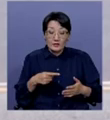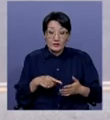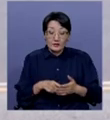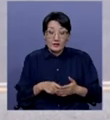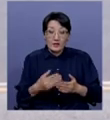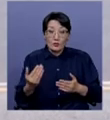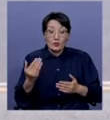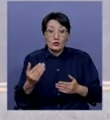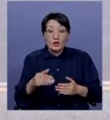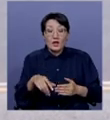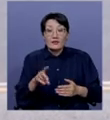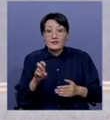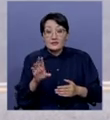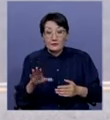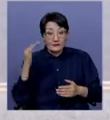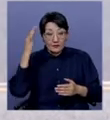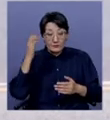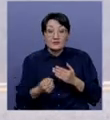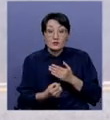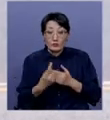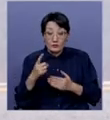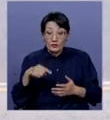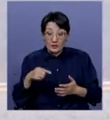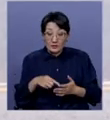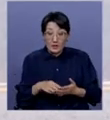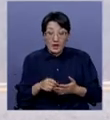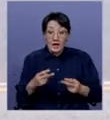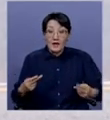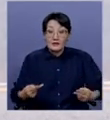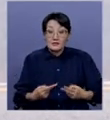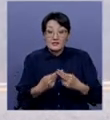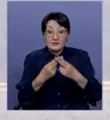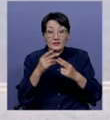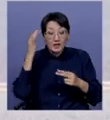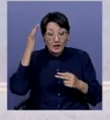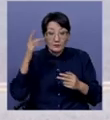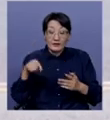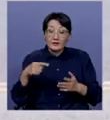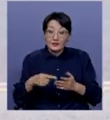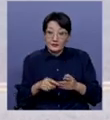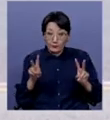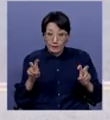ол кісінің арманынан туған қала. Сондықтан да Астана арман қала деп жататын сондықтан.